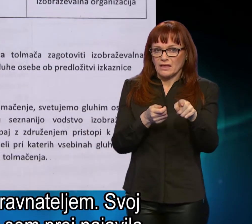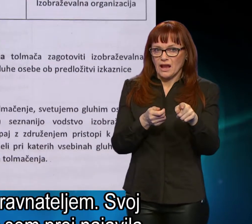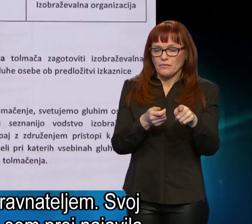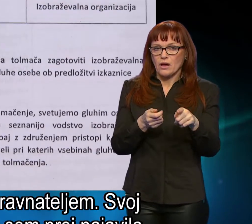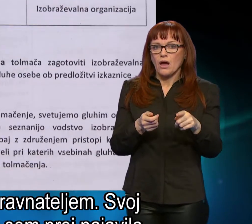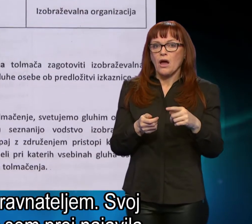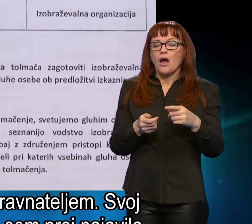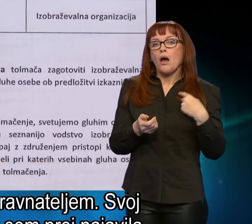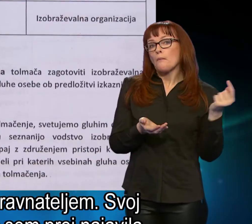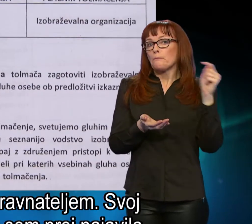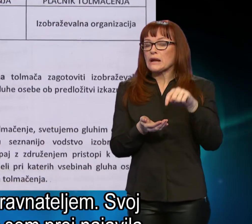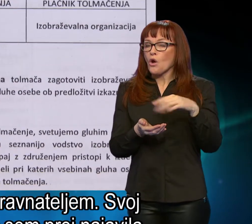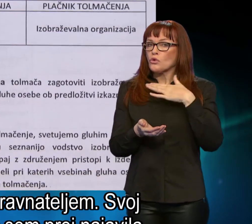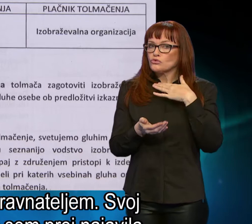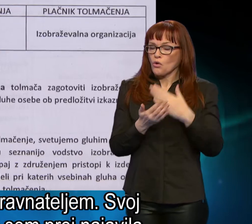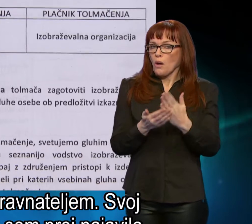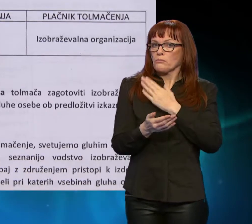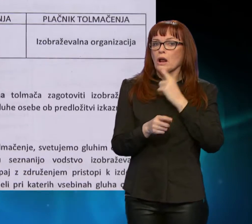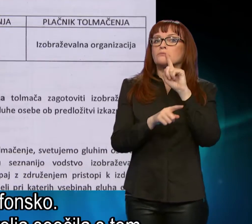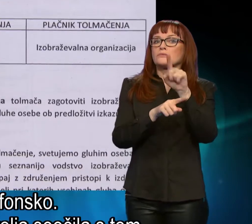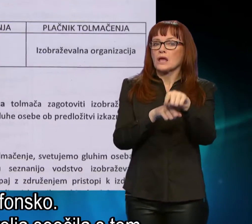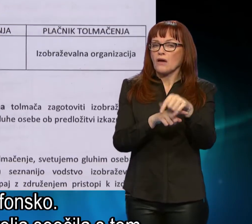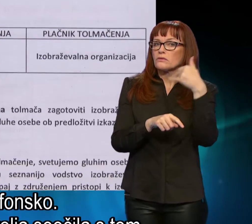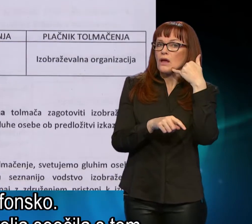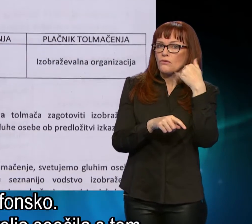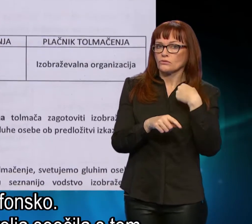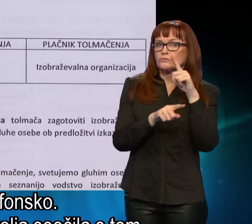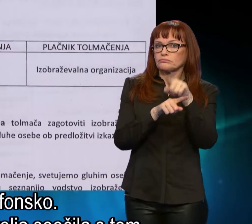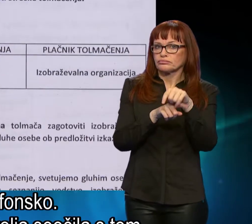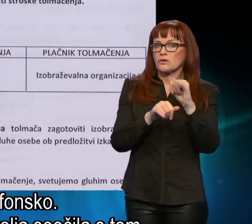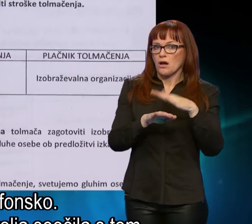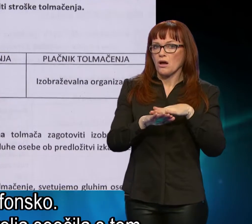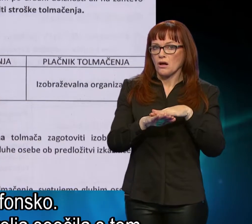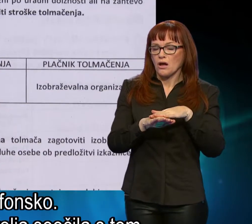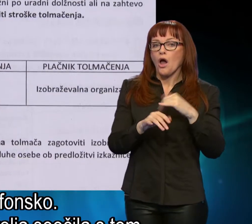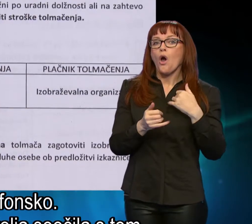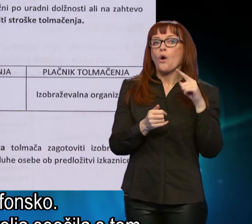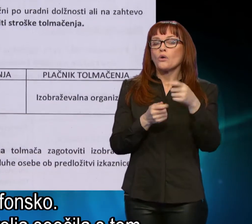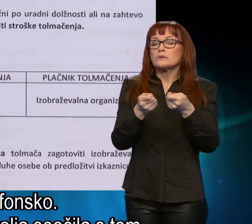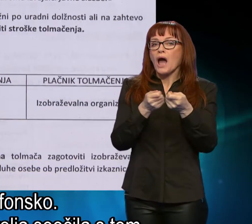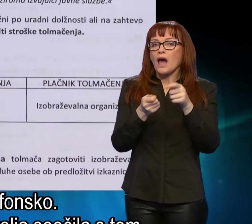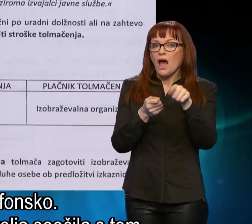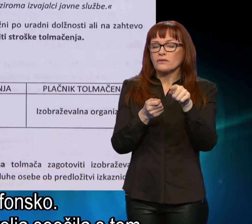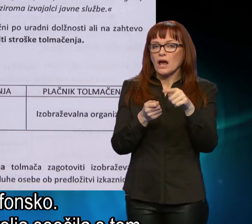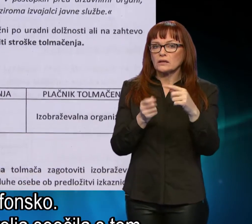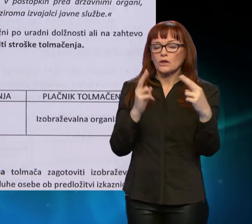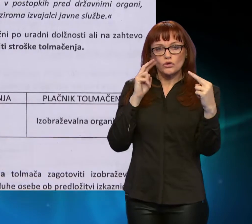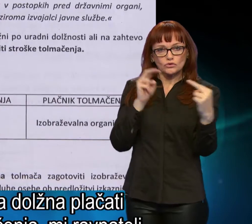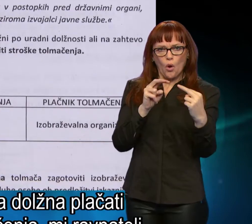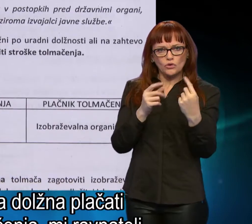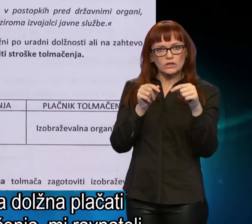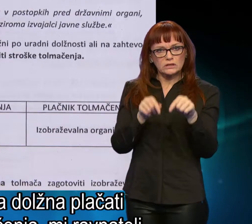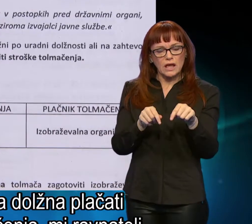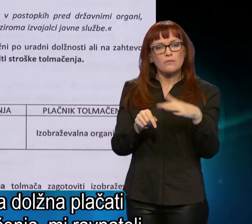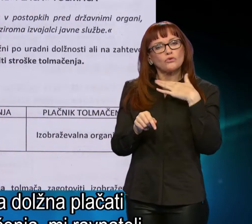Svoj prihod na šolo sem prej najavila telefonsko, in ko sem ravnatelja soočila s tem, ne,